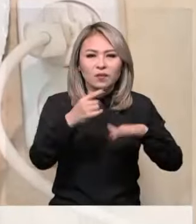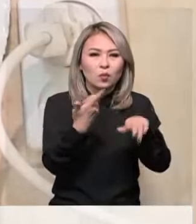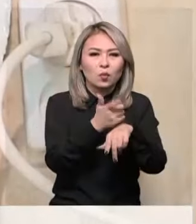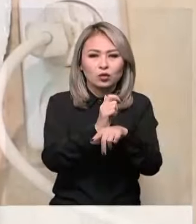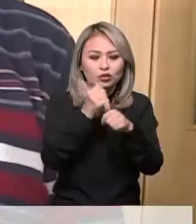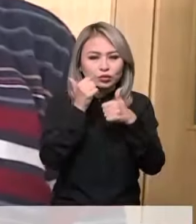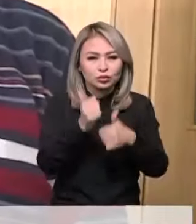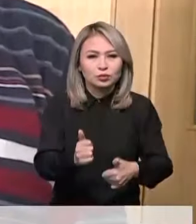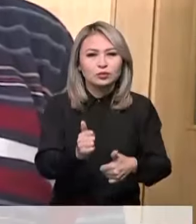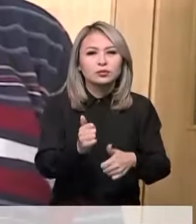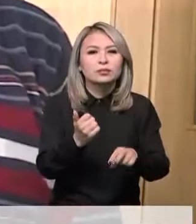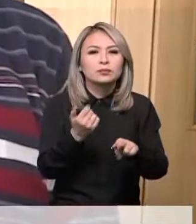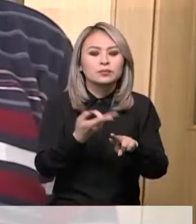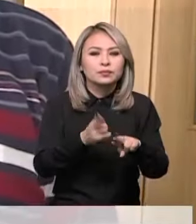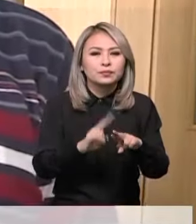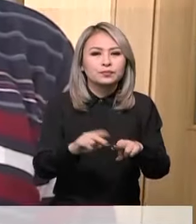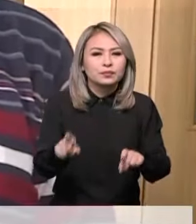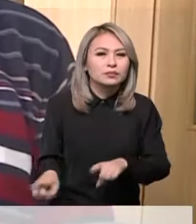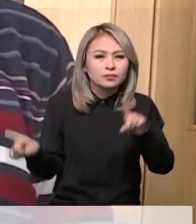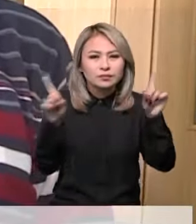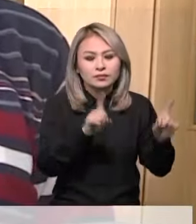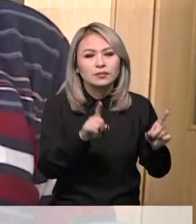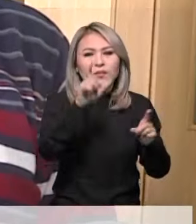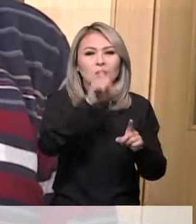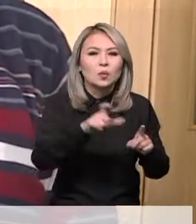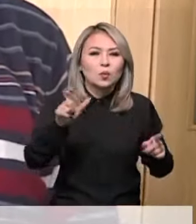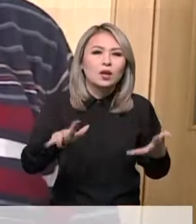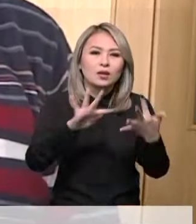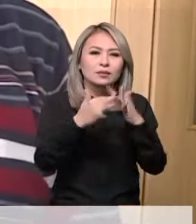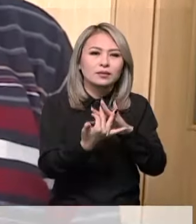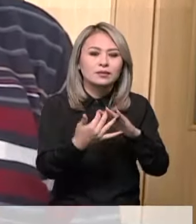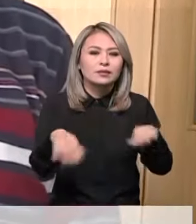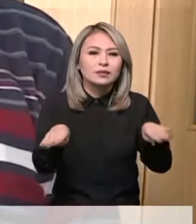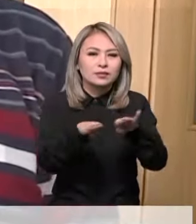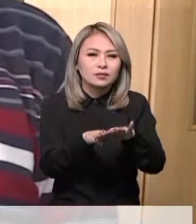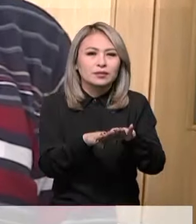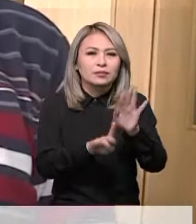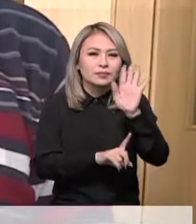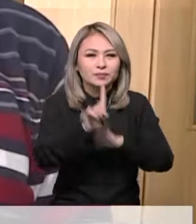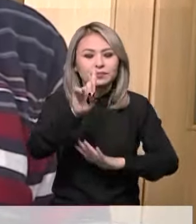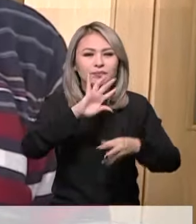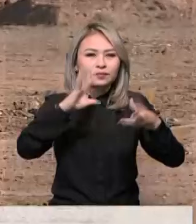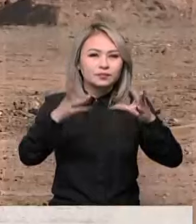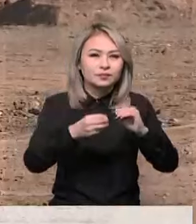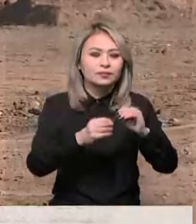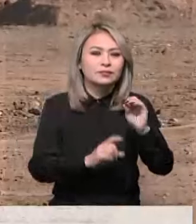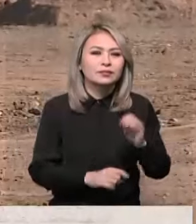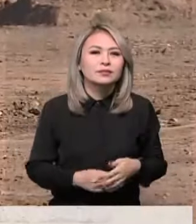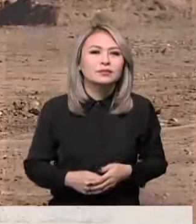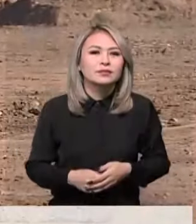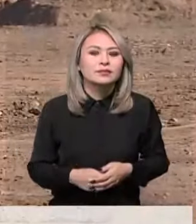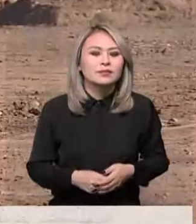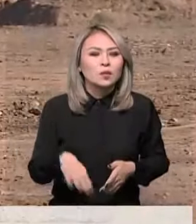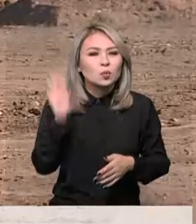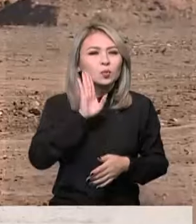жақсы судың біздің. Осы жерден көшіп кеткен біздің ауылдың азаматтары ауылға келген уақытта осы жерден су алып кетеді. Ауылға су